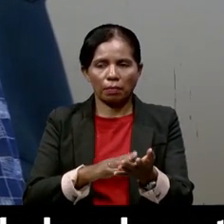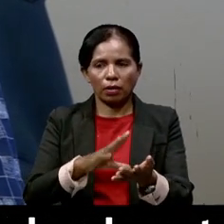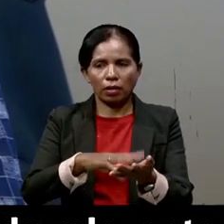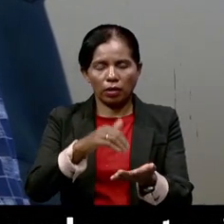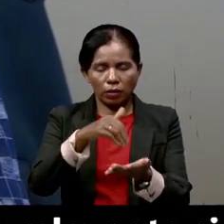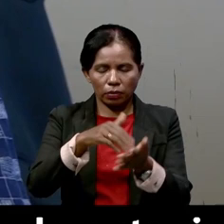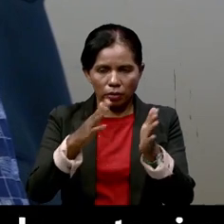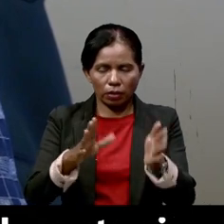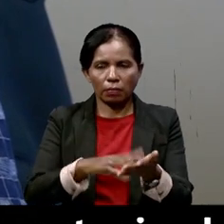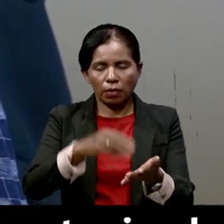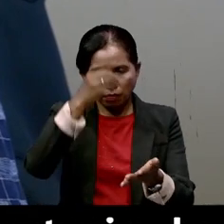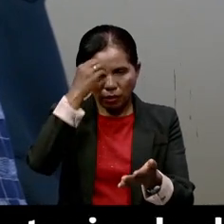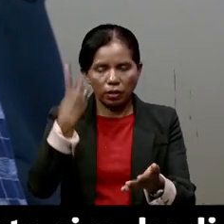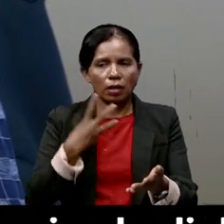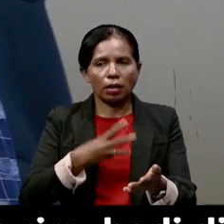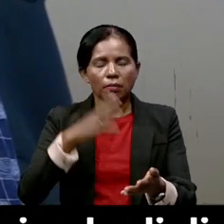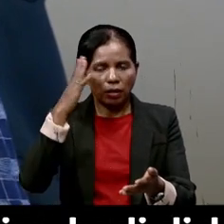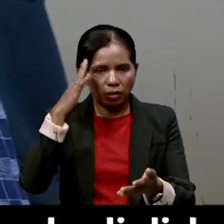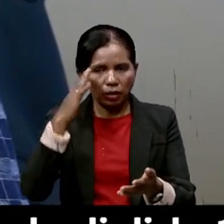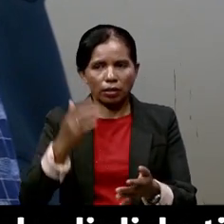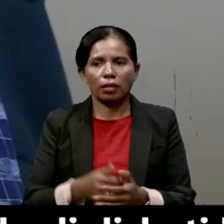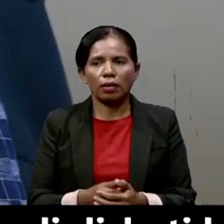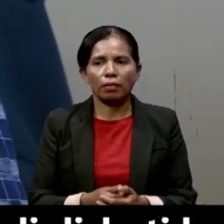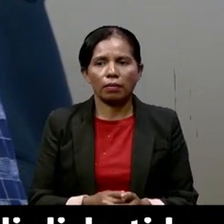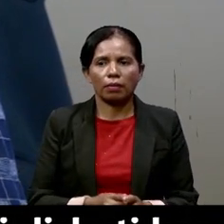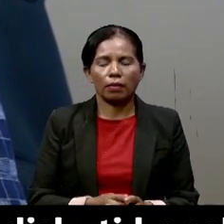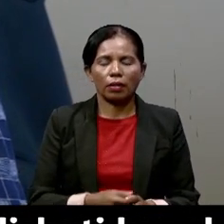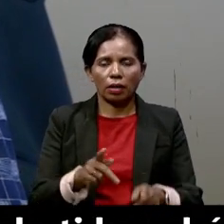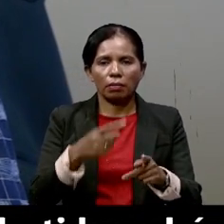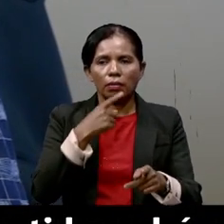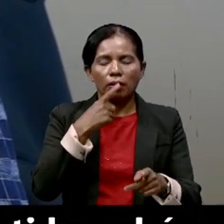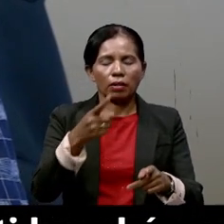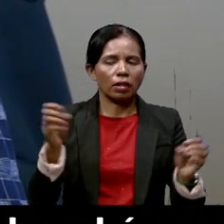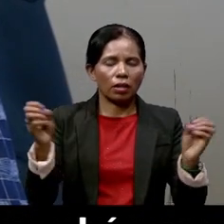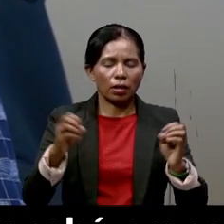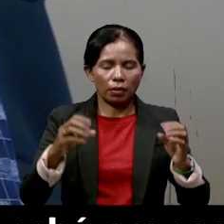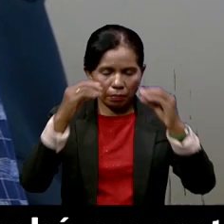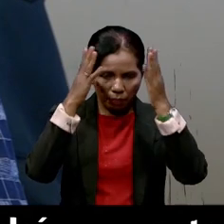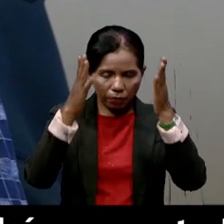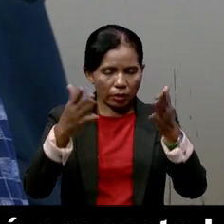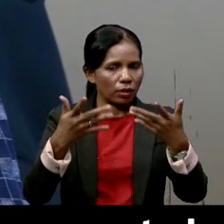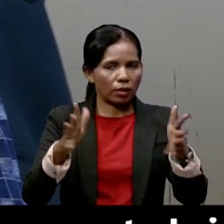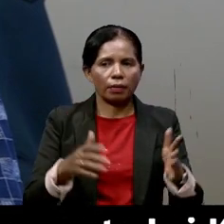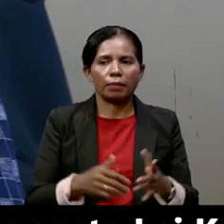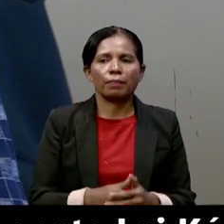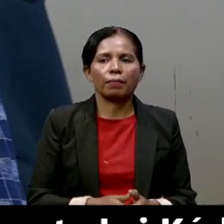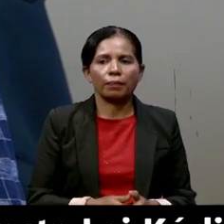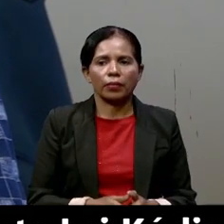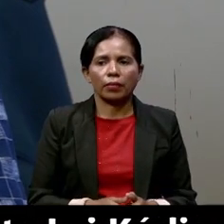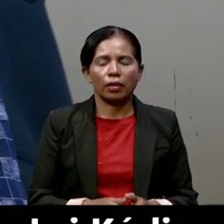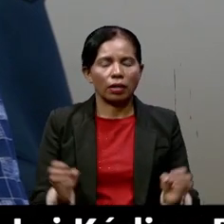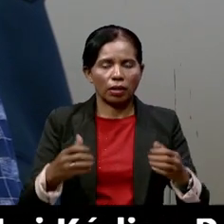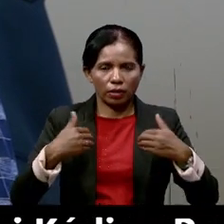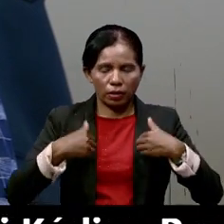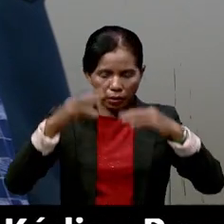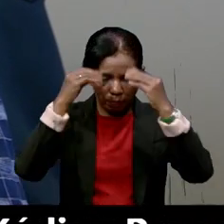hetan. Mas ami aku ika tak durante ne, ida be emate te kata kren laia ne, laia duni, mem laia duni, professor iha sat.